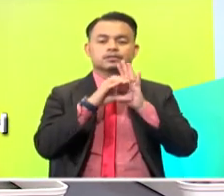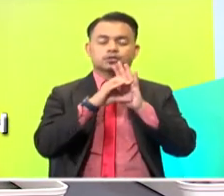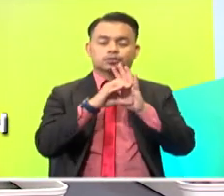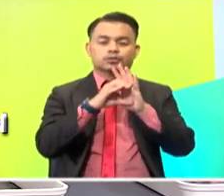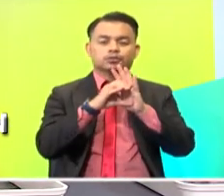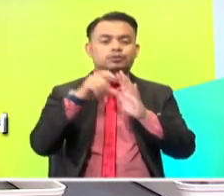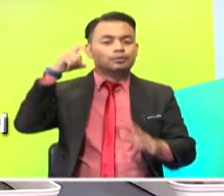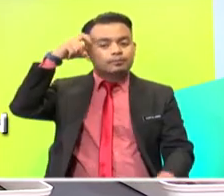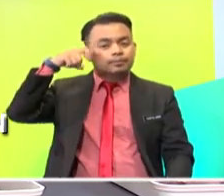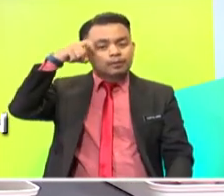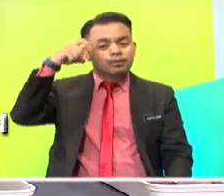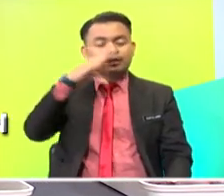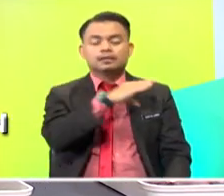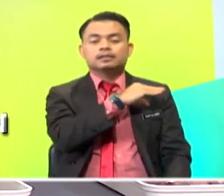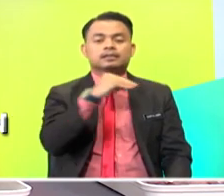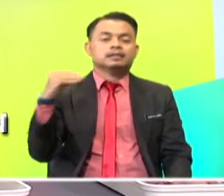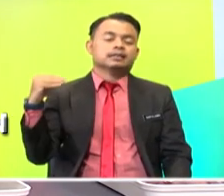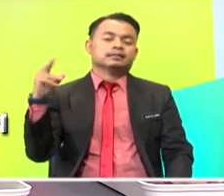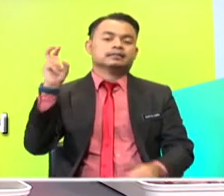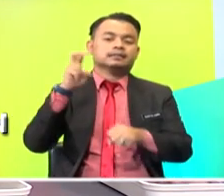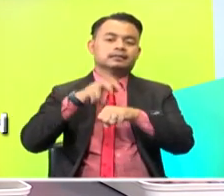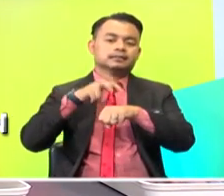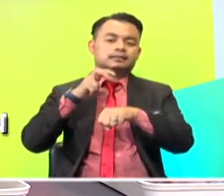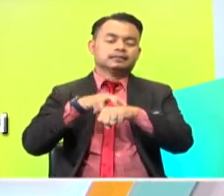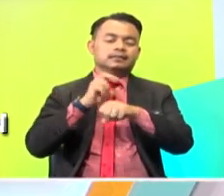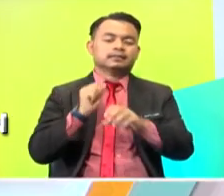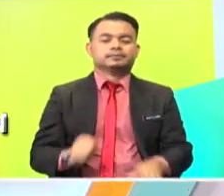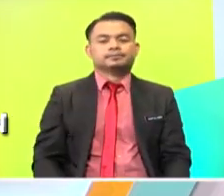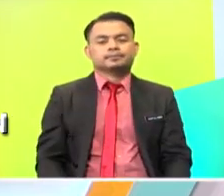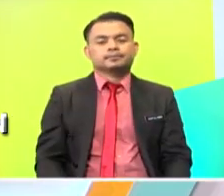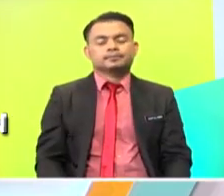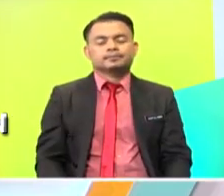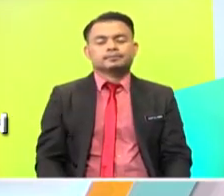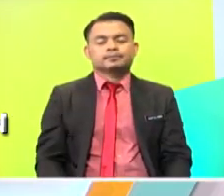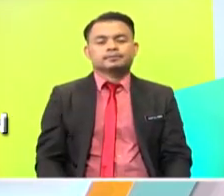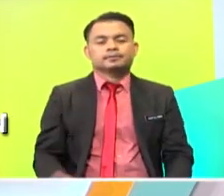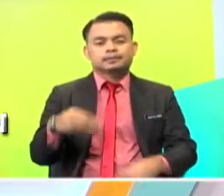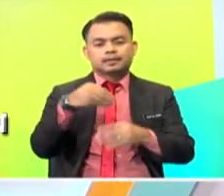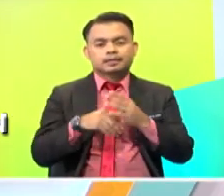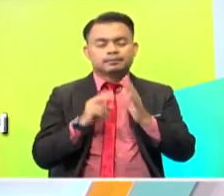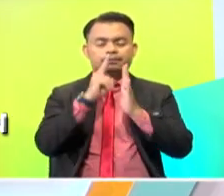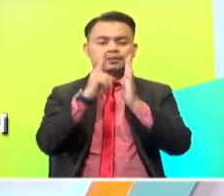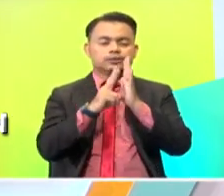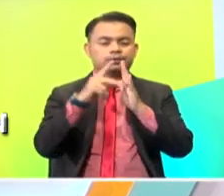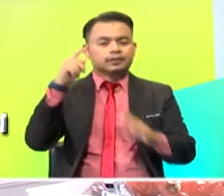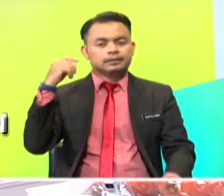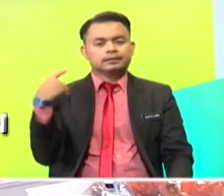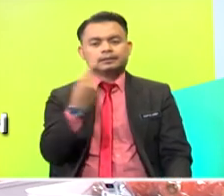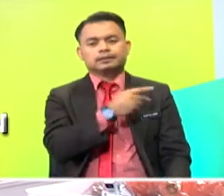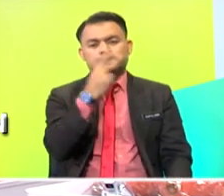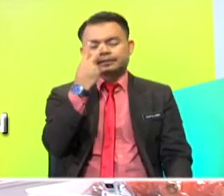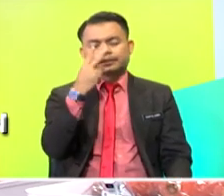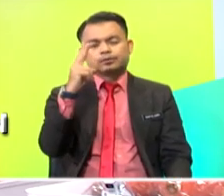bawang dan juga tentang Hai itu seperti dalam video tadi apapun kita lihat bahwa